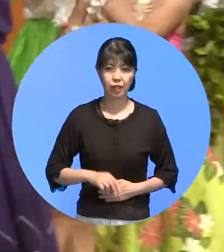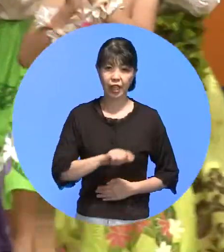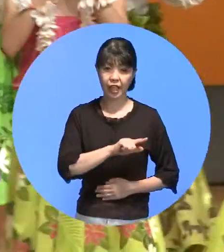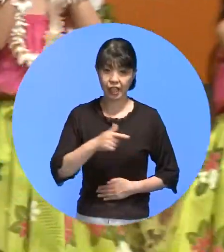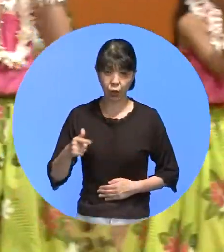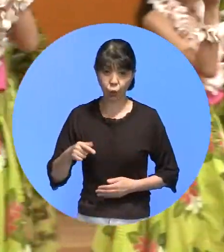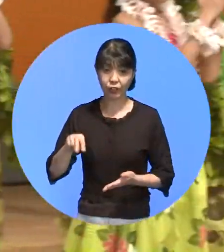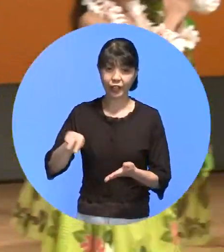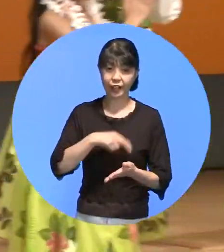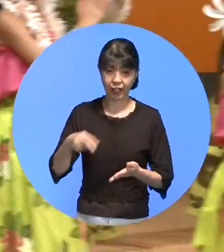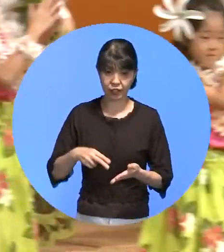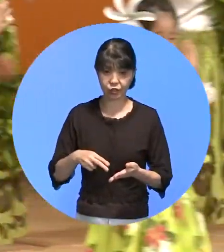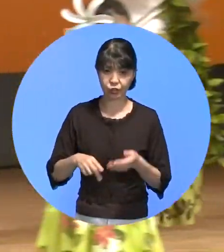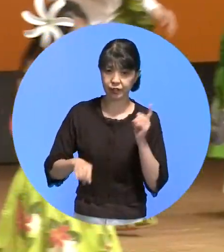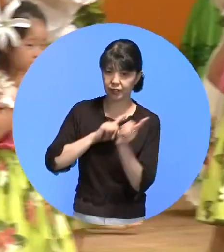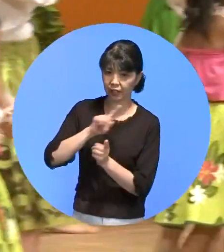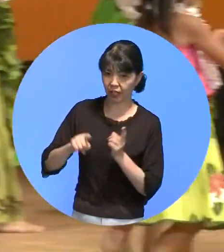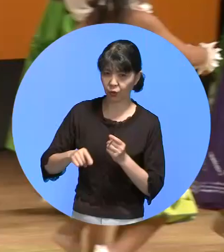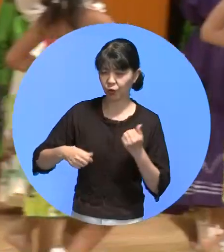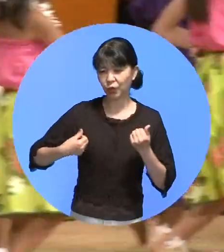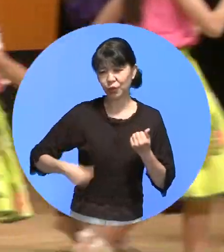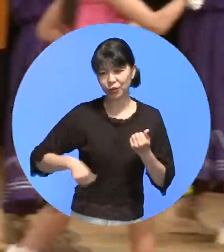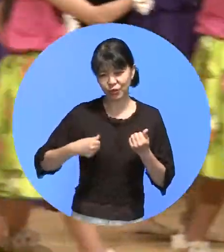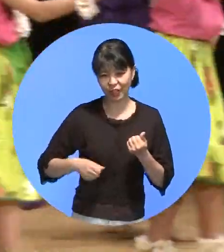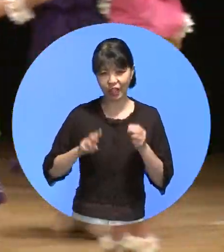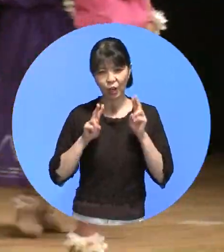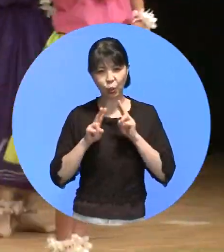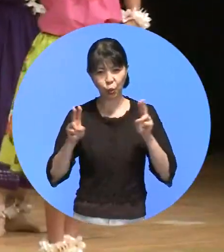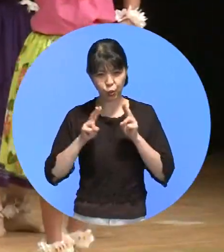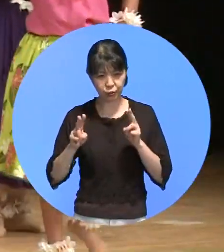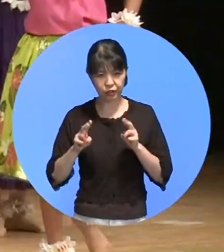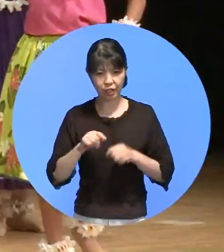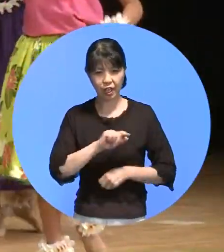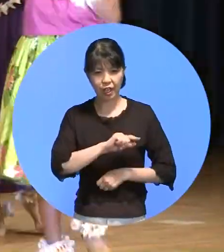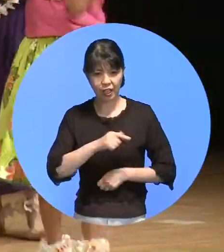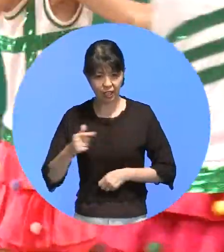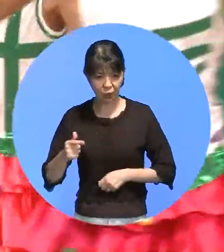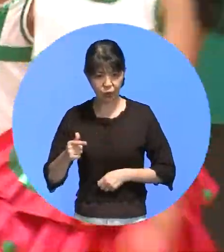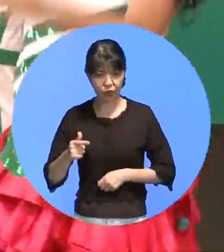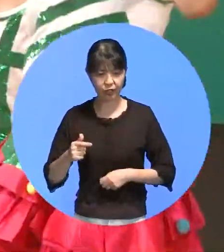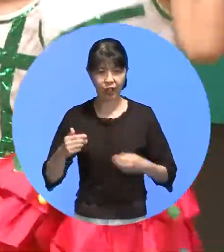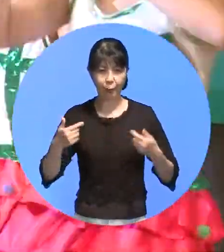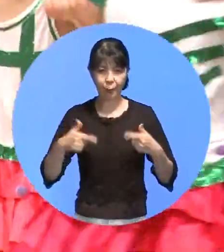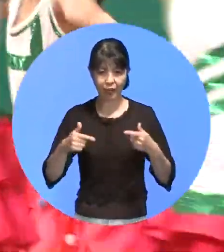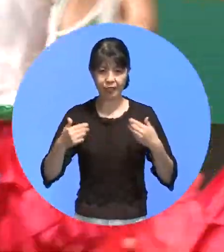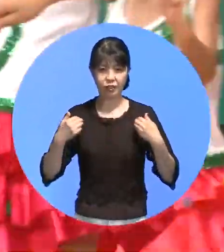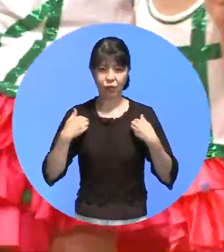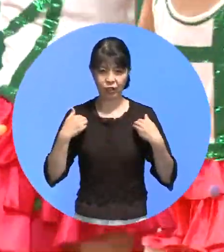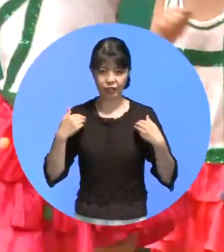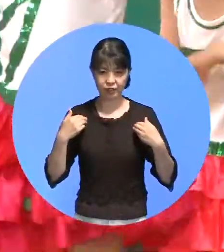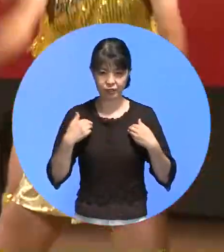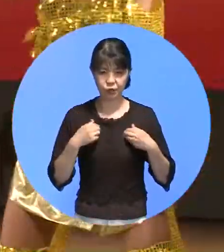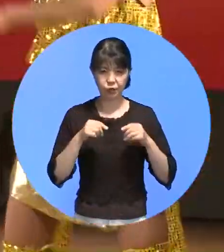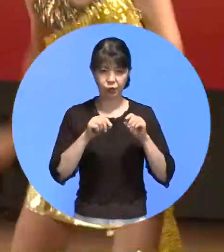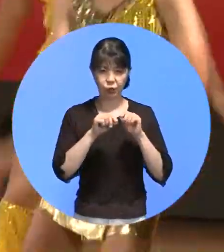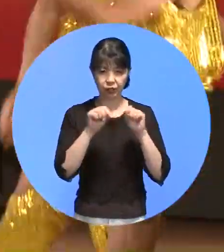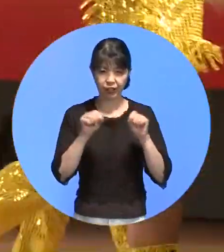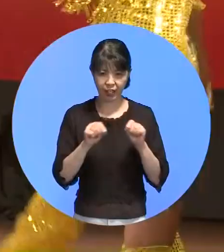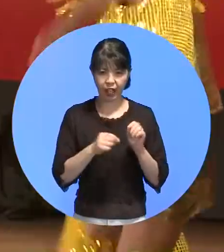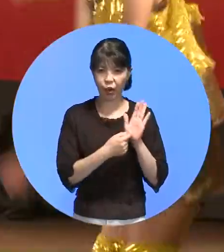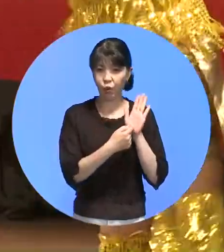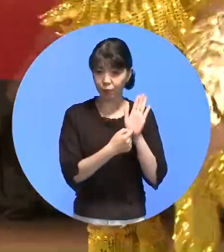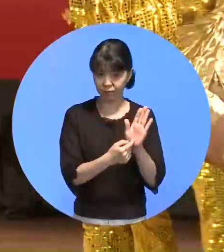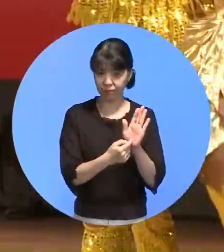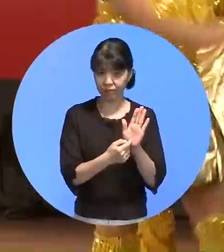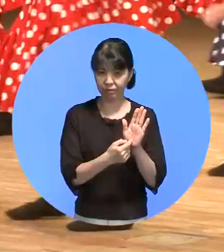ステージではフラダンスやストリートダンスなどの各種ダンス、創作太鼓やウクレレ演奏、ゴスペルなど